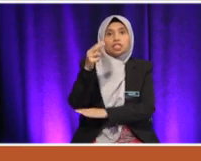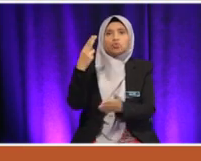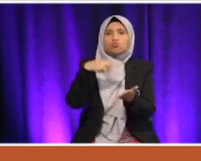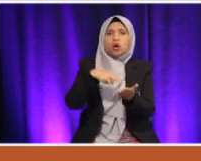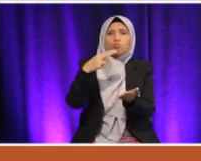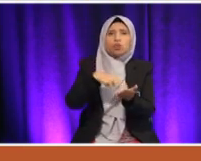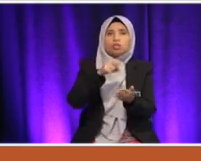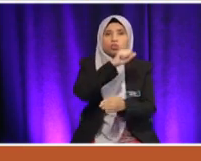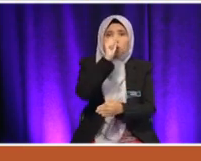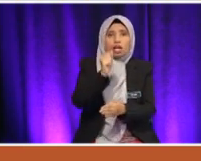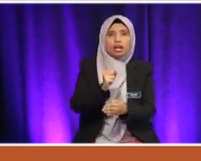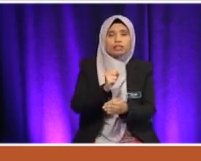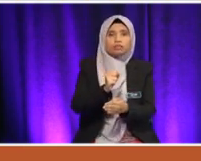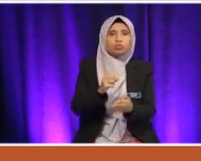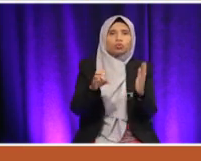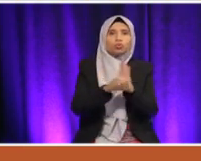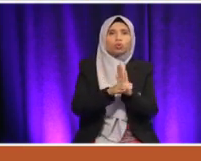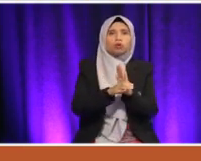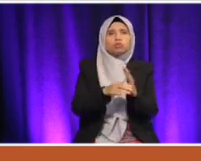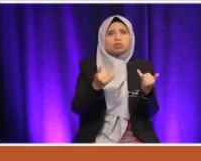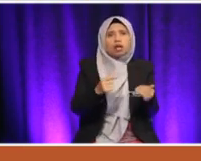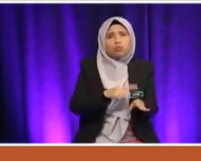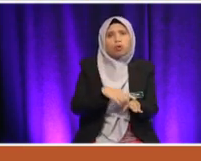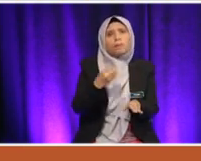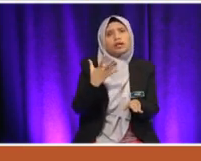contohnya Sekarang pukul berapa